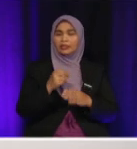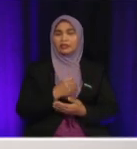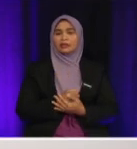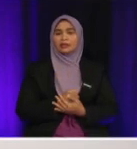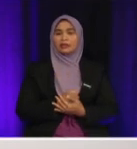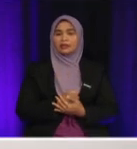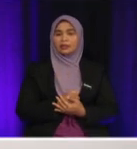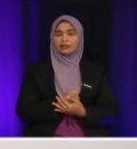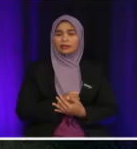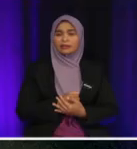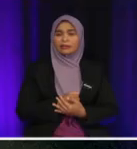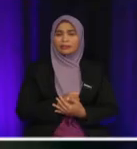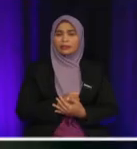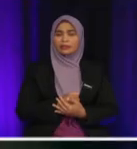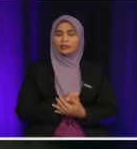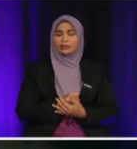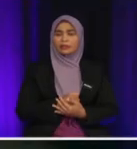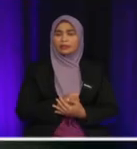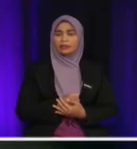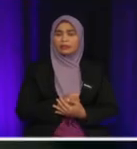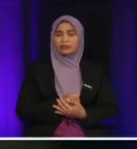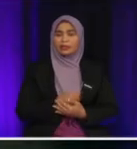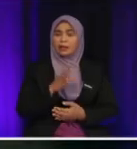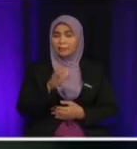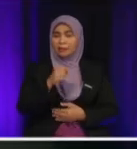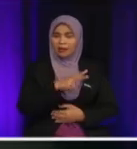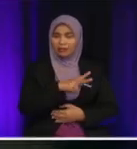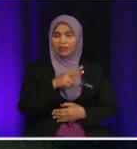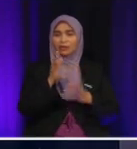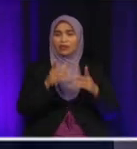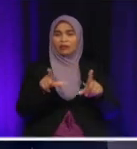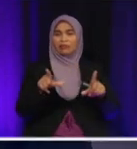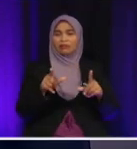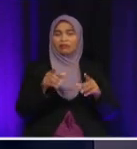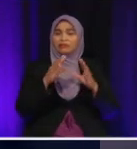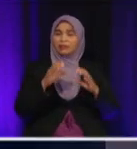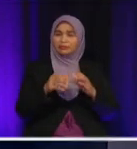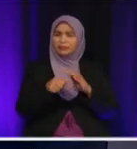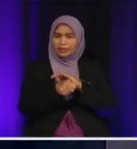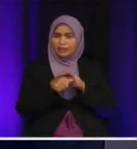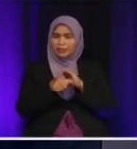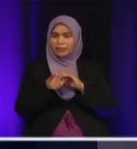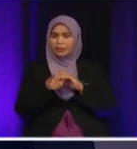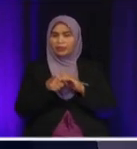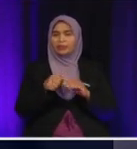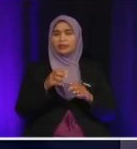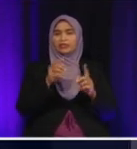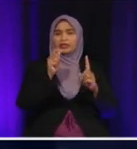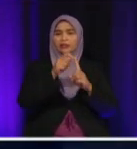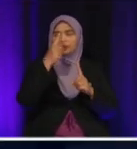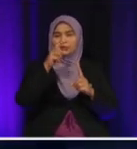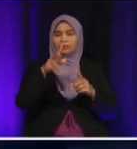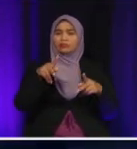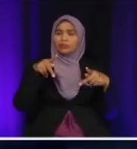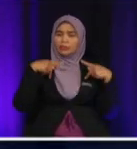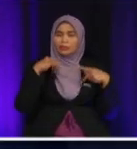memilikinya. Ya, mengambil harta orang lain secara sembunyi, tanpa kerelaannya dan dengan tujuan untuk memilikinya. Bagus, okey? Betul